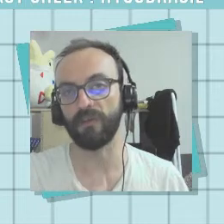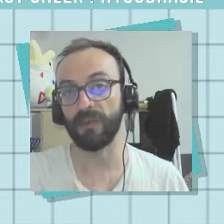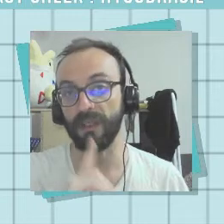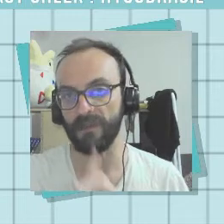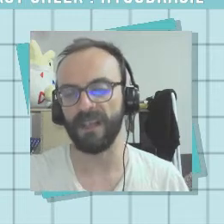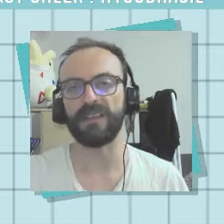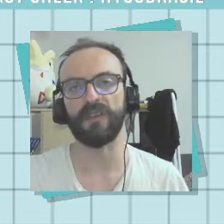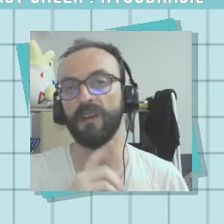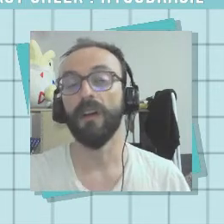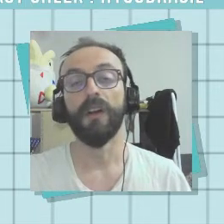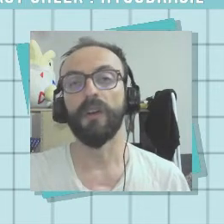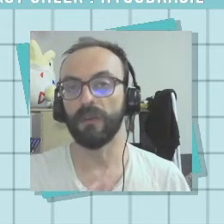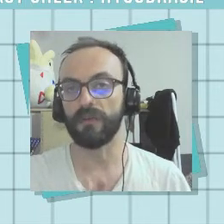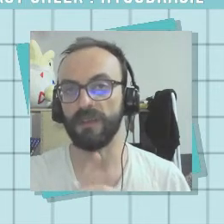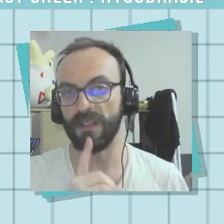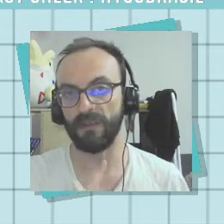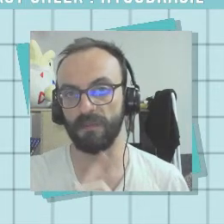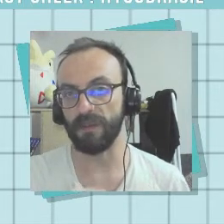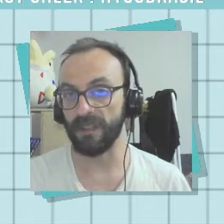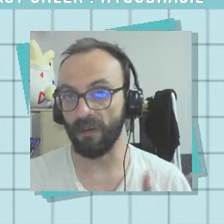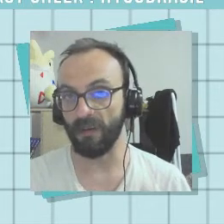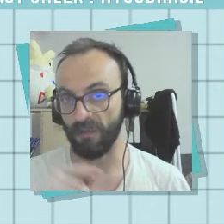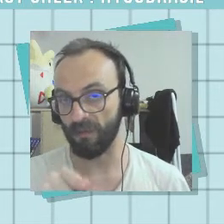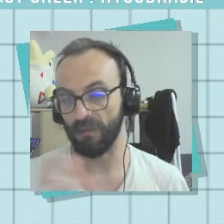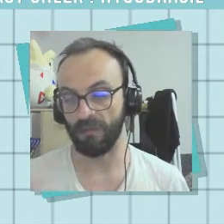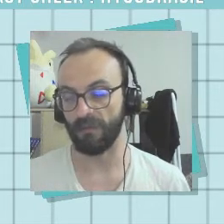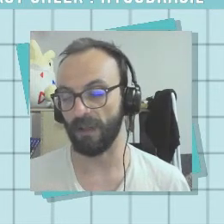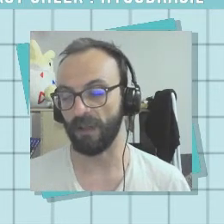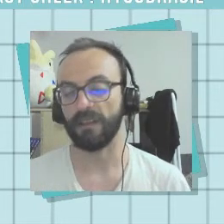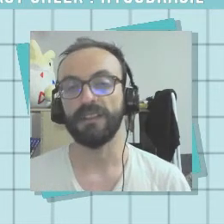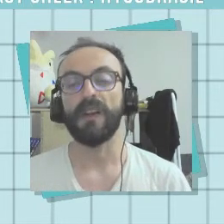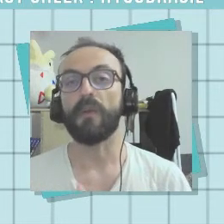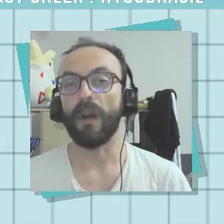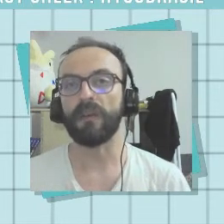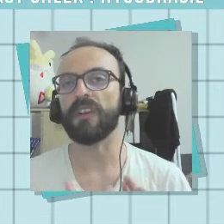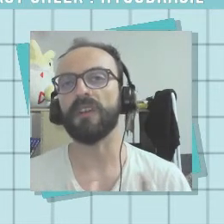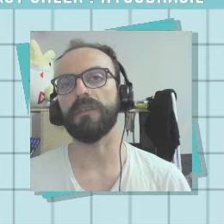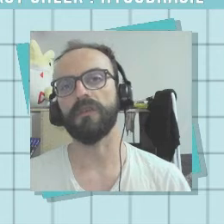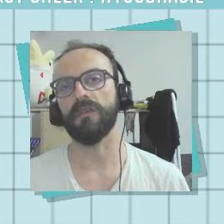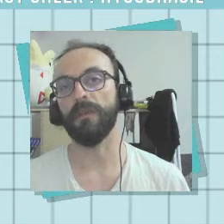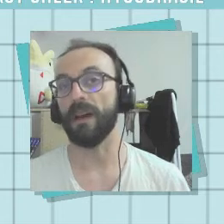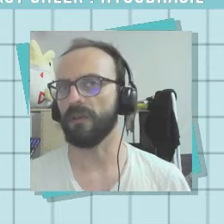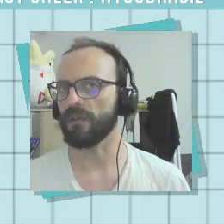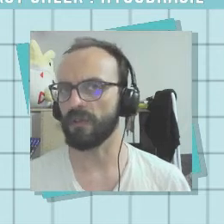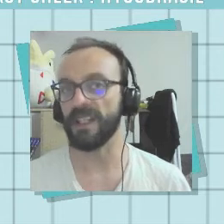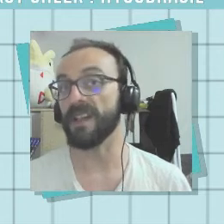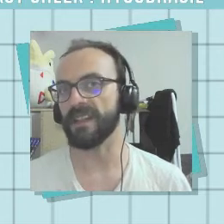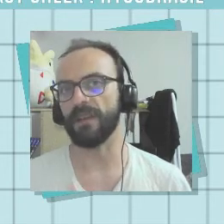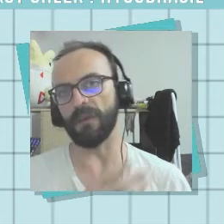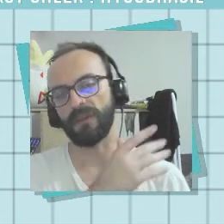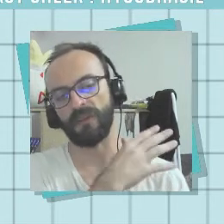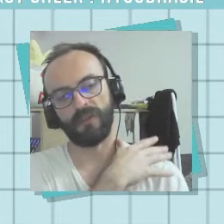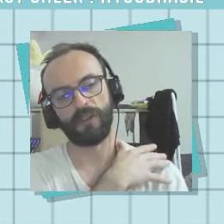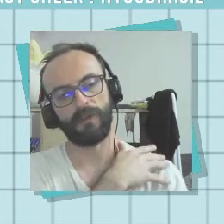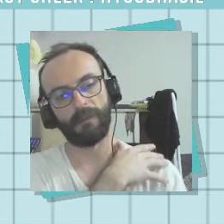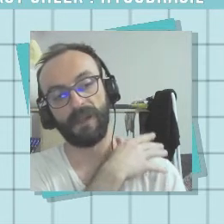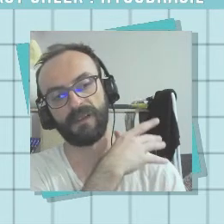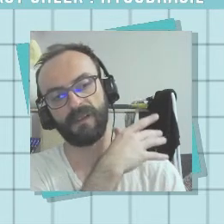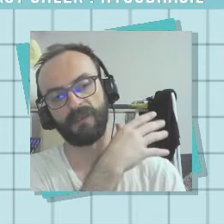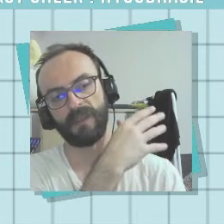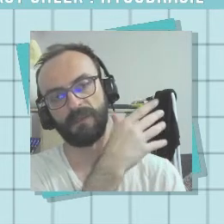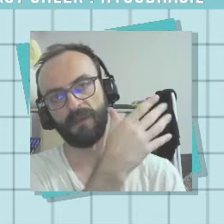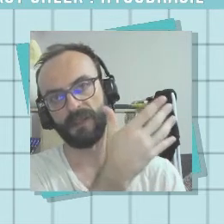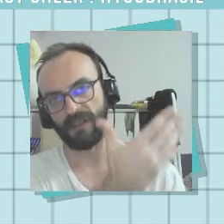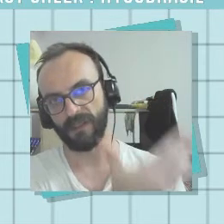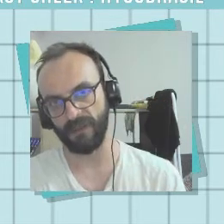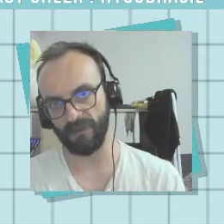faites depuis comme ça, c'est genre tu signes depuis quand, voilà. Ou alors genre je signe et si ça fait longtemps, je vais partir de